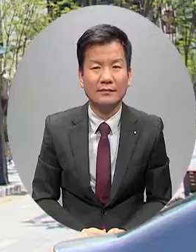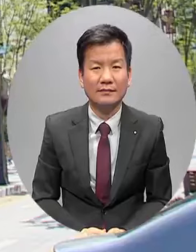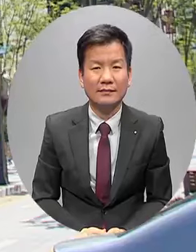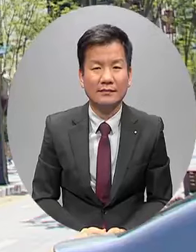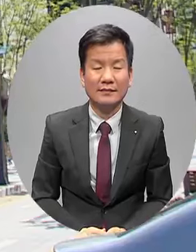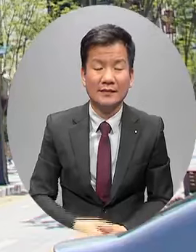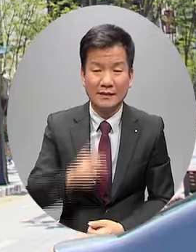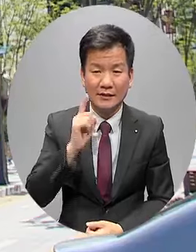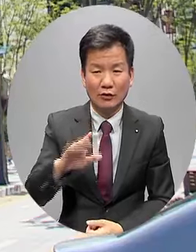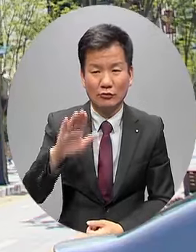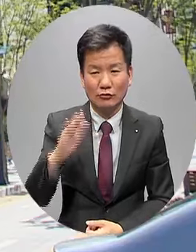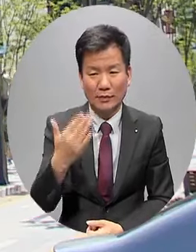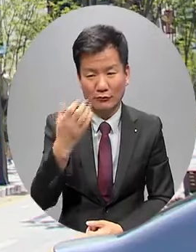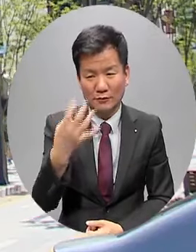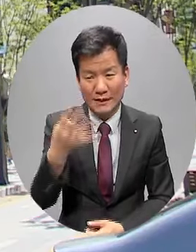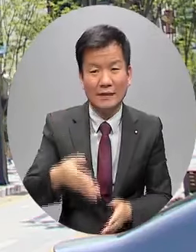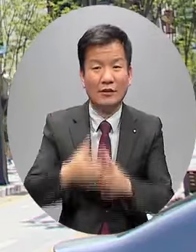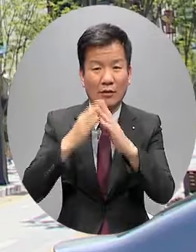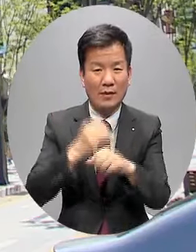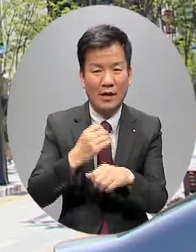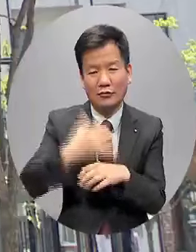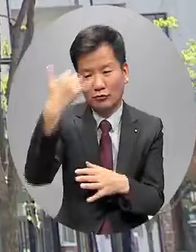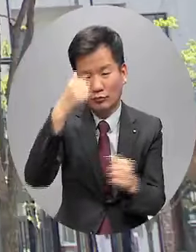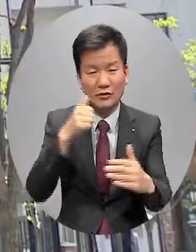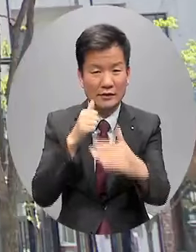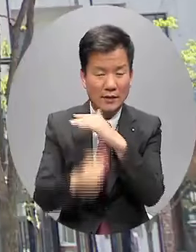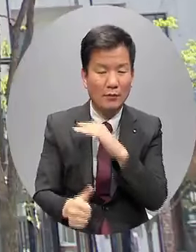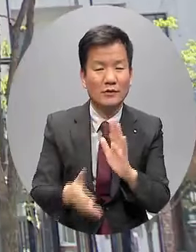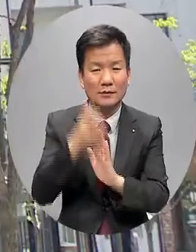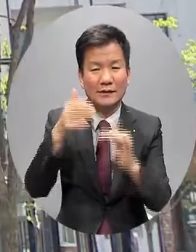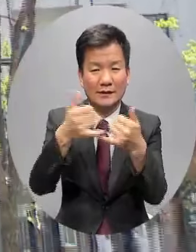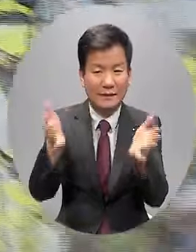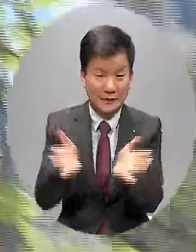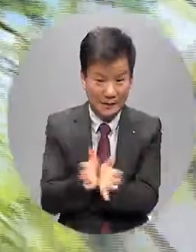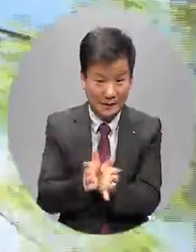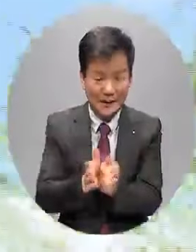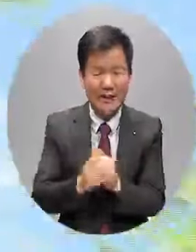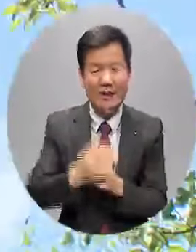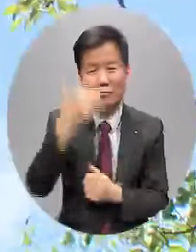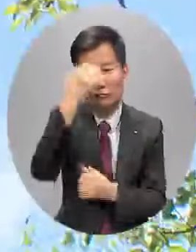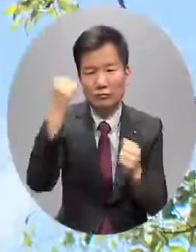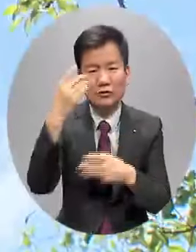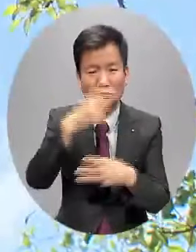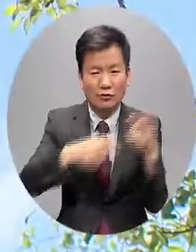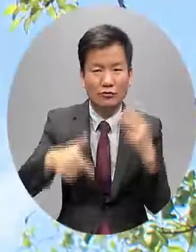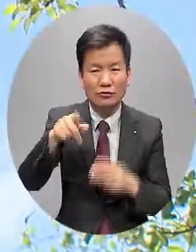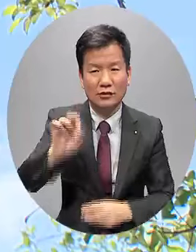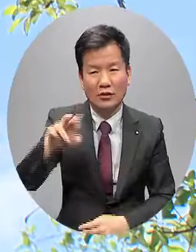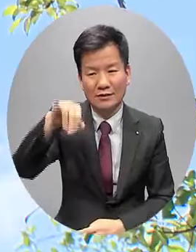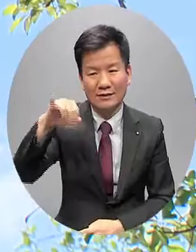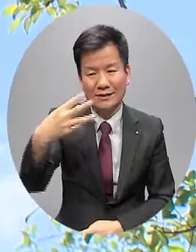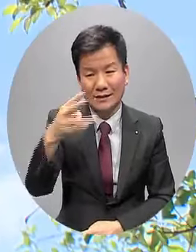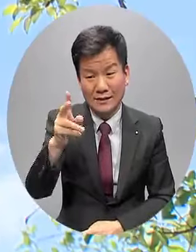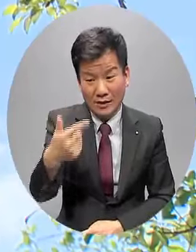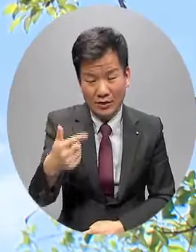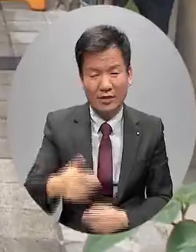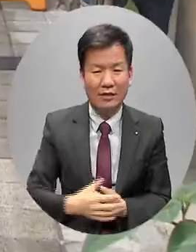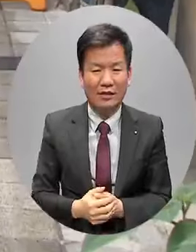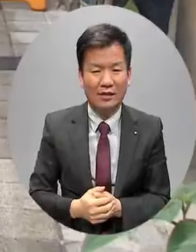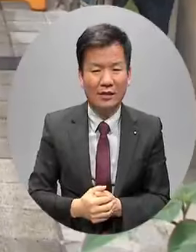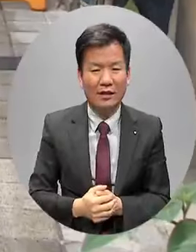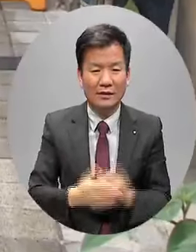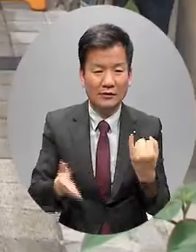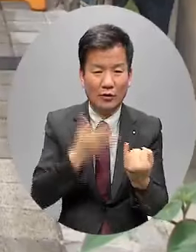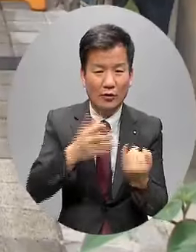19 94년에 설립해 충북대표 시민단체로 자리매김했던 충북청주 경실 성